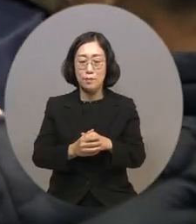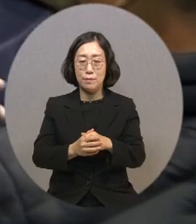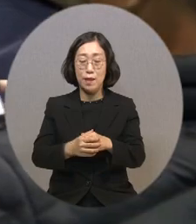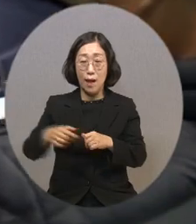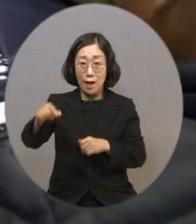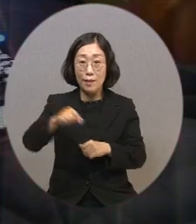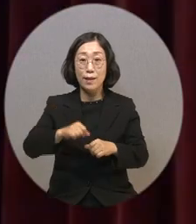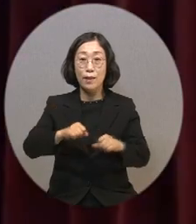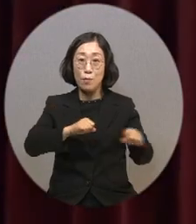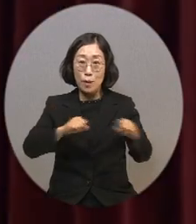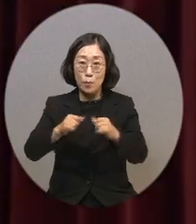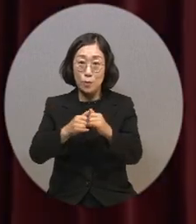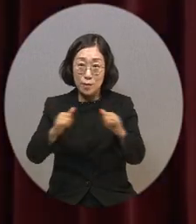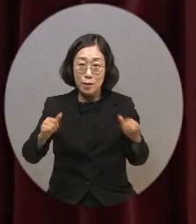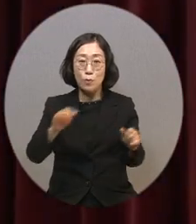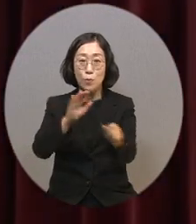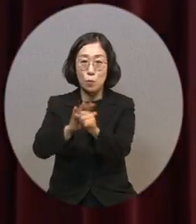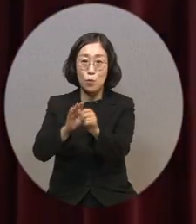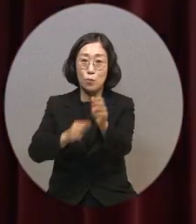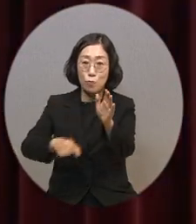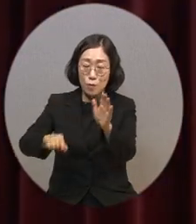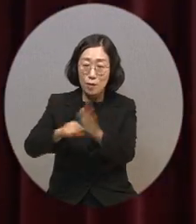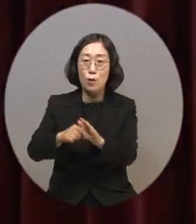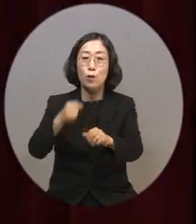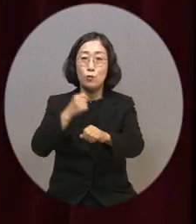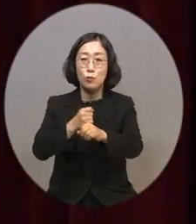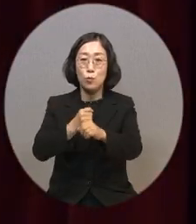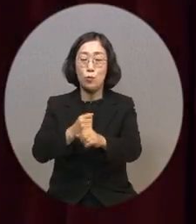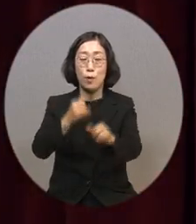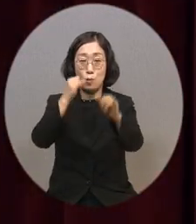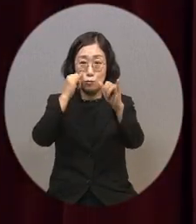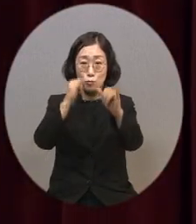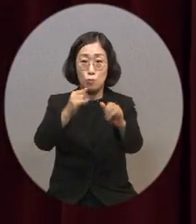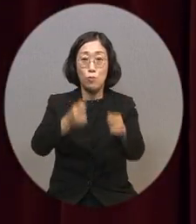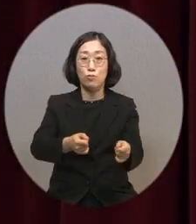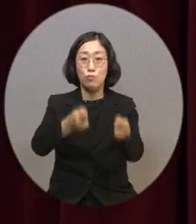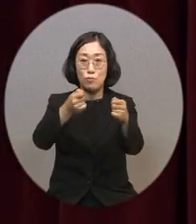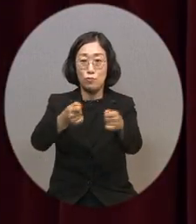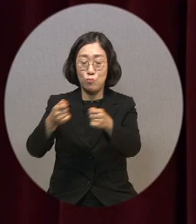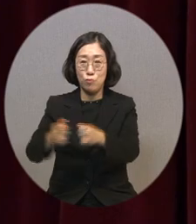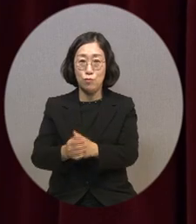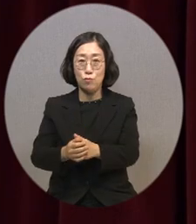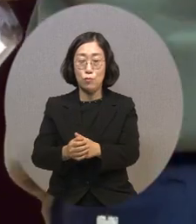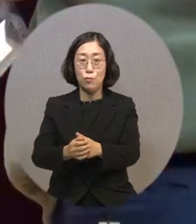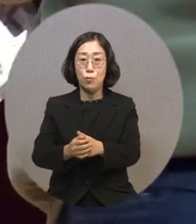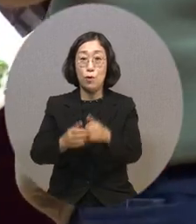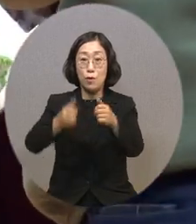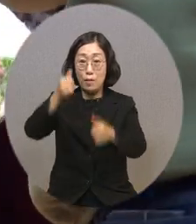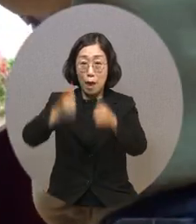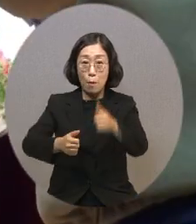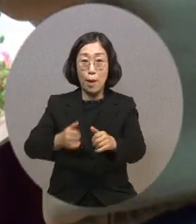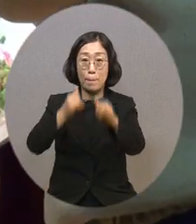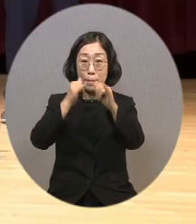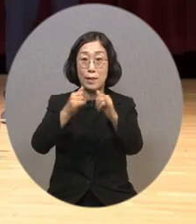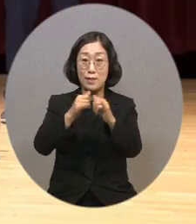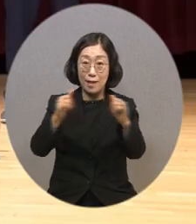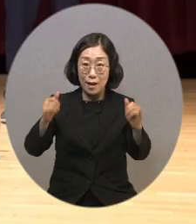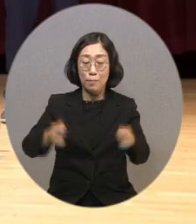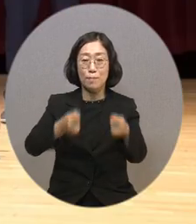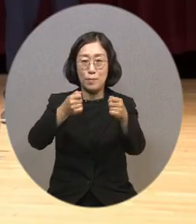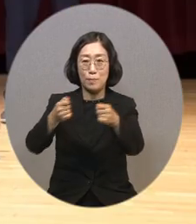활발한 활동을 위해 애쓴 장애인 체육 공로자 표창, 전국 장애인 체육대회 수상자 표창으로 장애인의